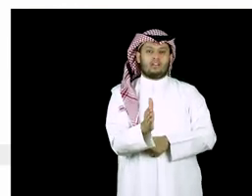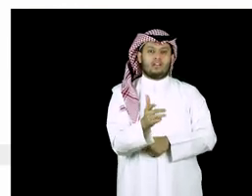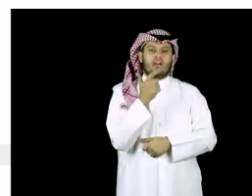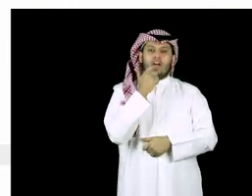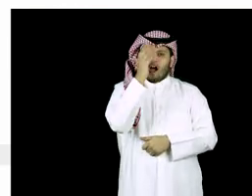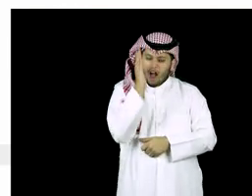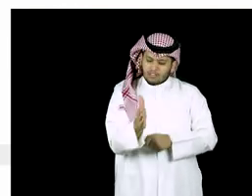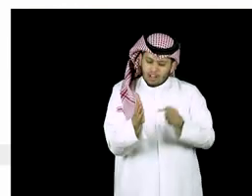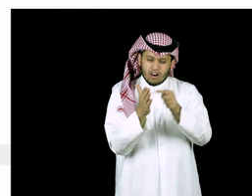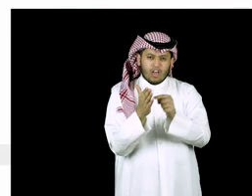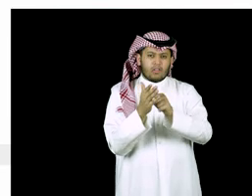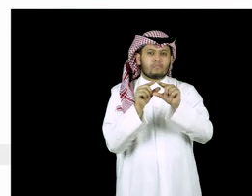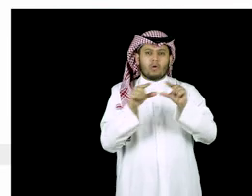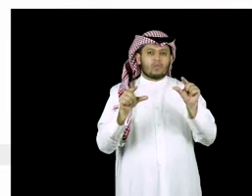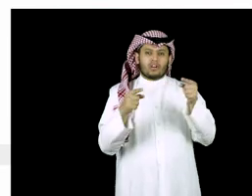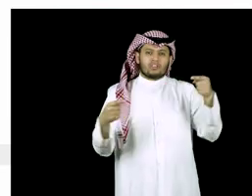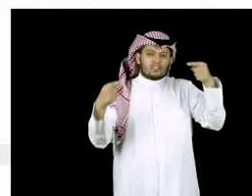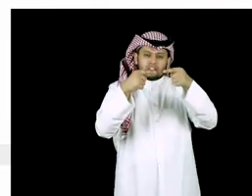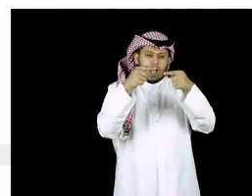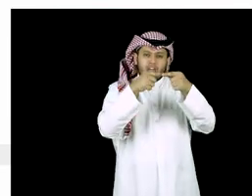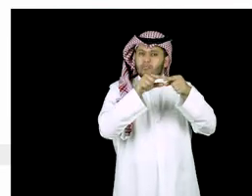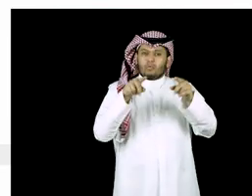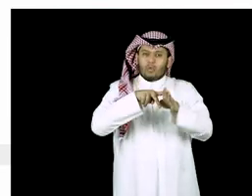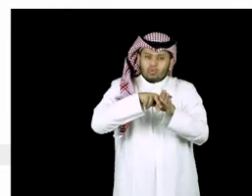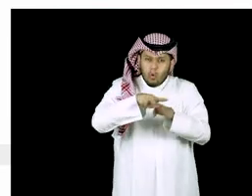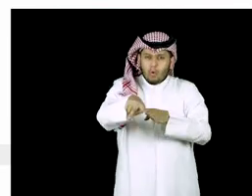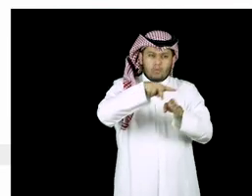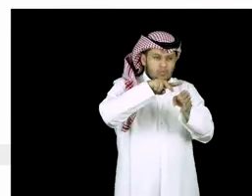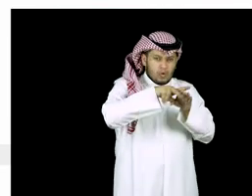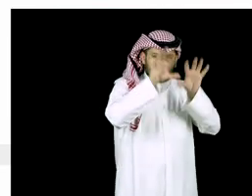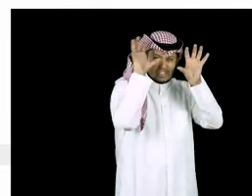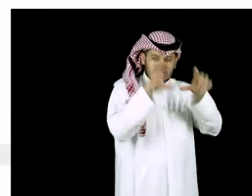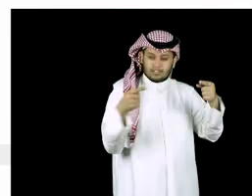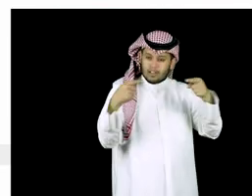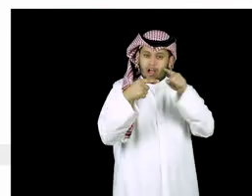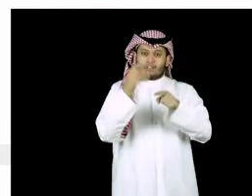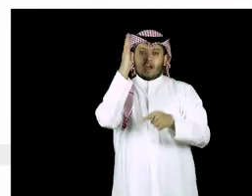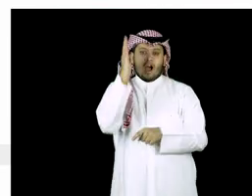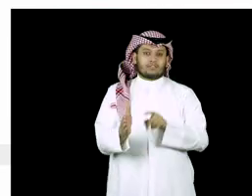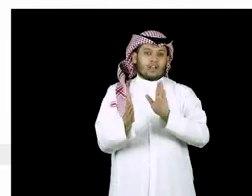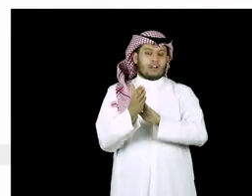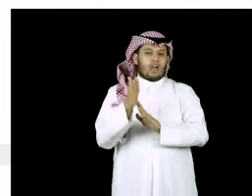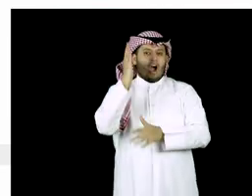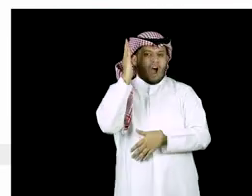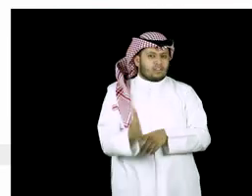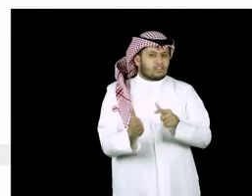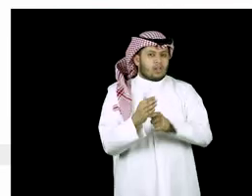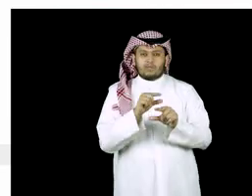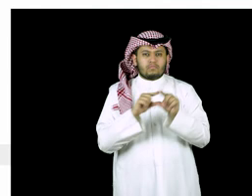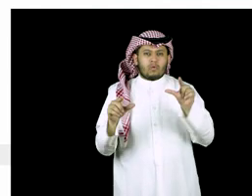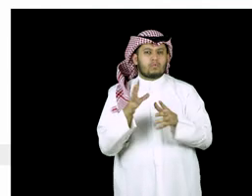مفهوم العدل هو ضد الجور والظلم، والعدل اصطلاحا